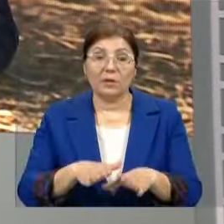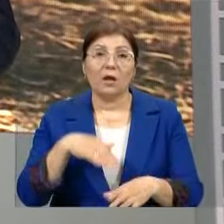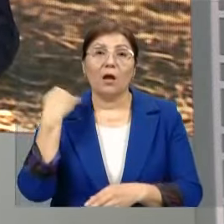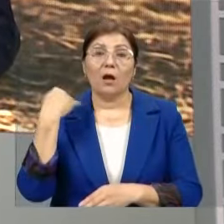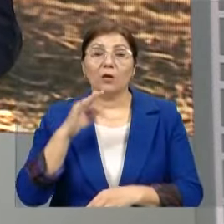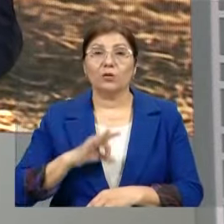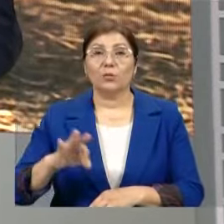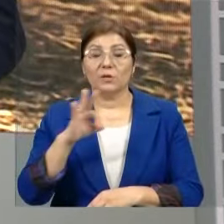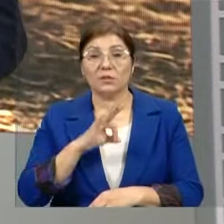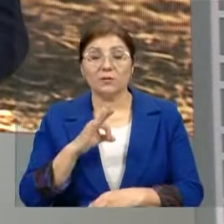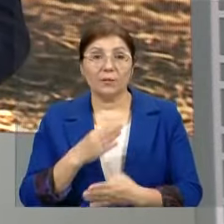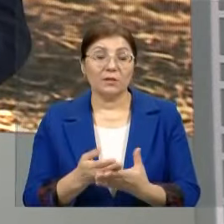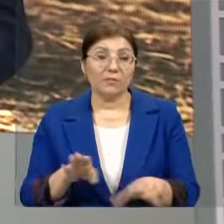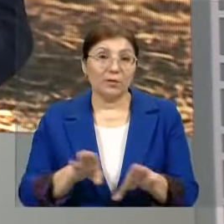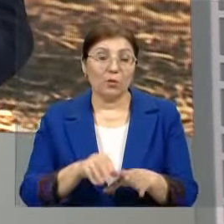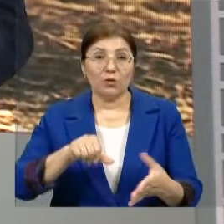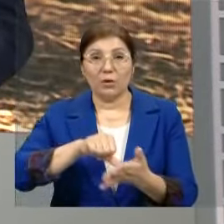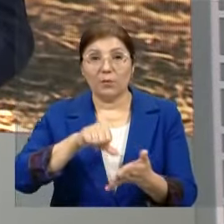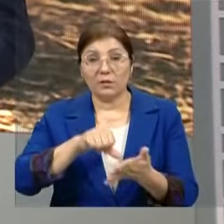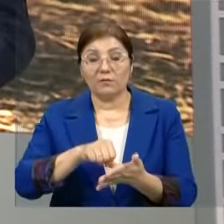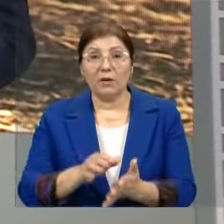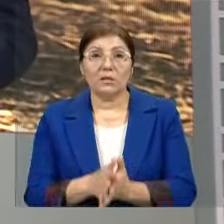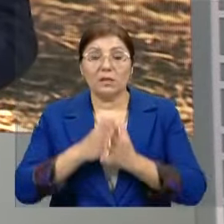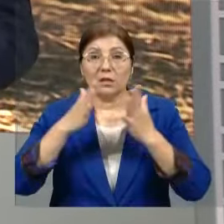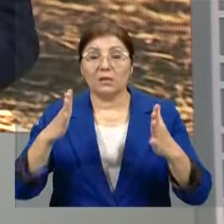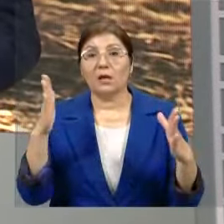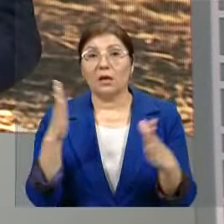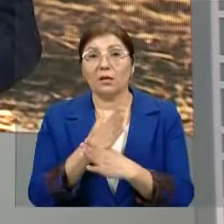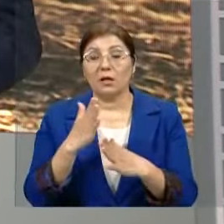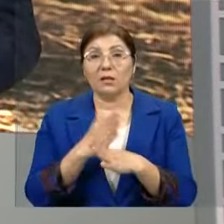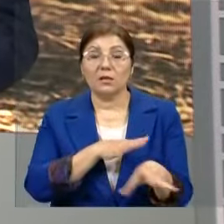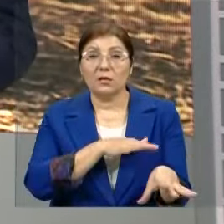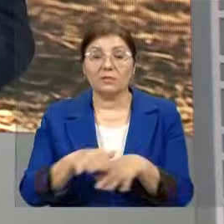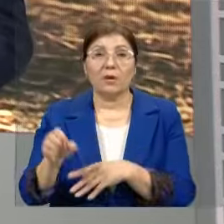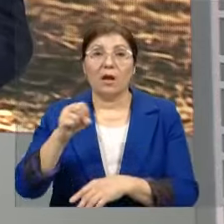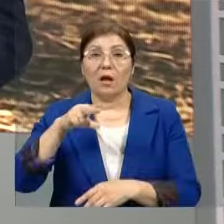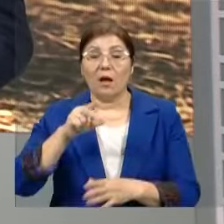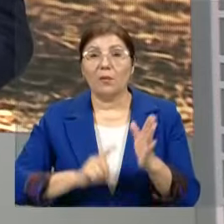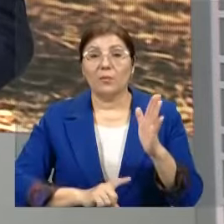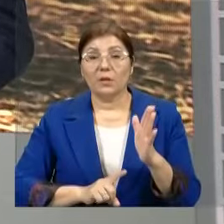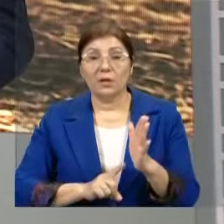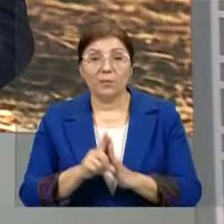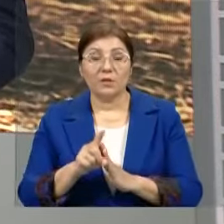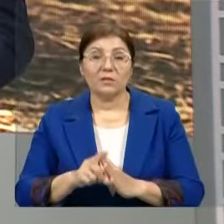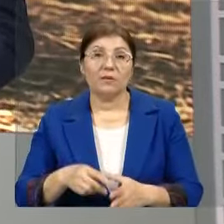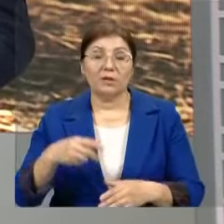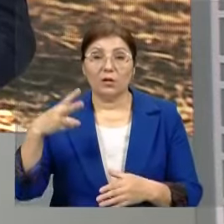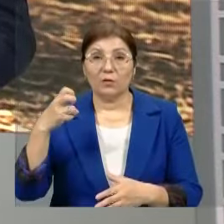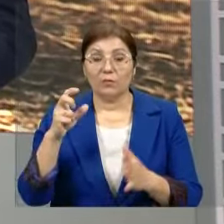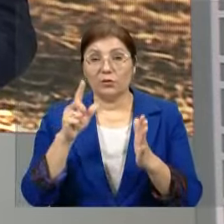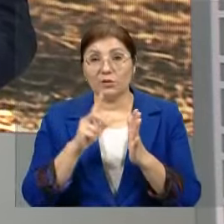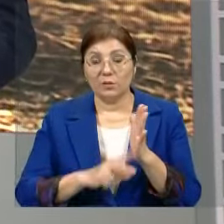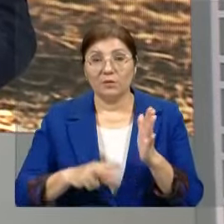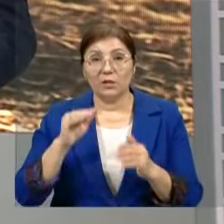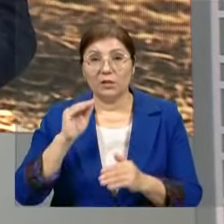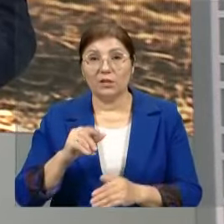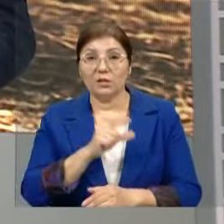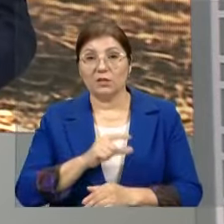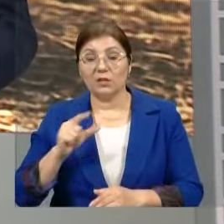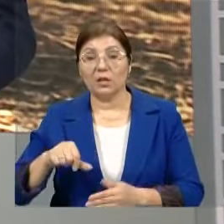Актюбинская область не остается в стороне от проведения масштабной экологической акции. С апреля текущего года по области свыше 270 тысяч